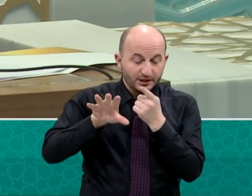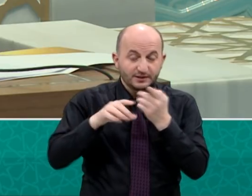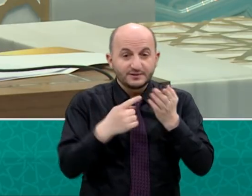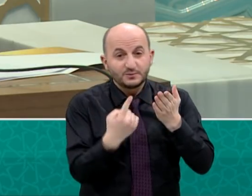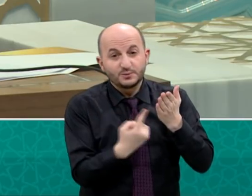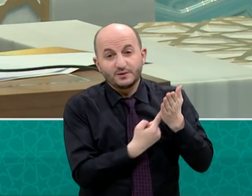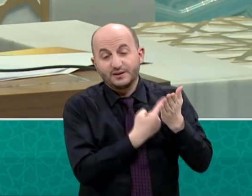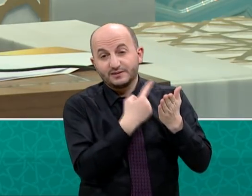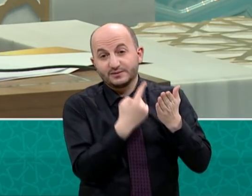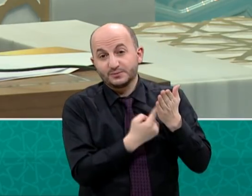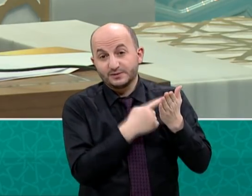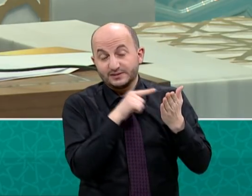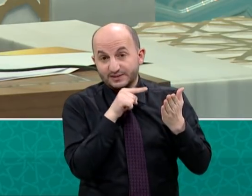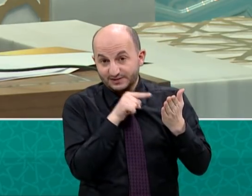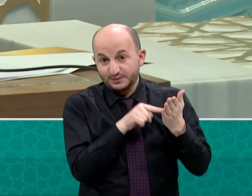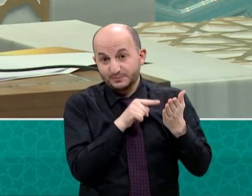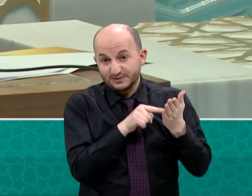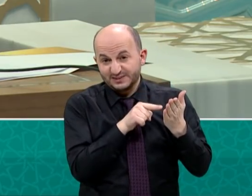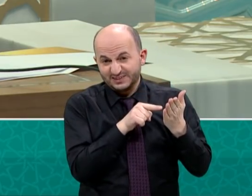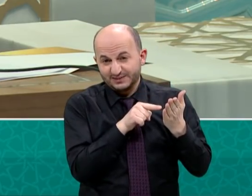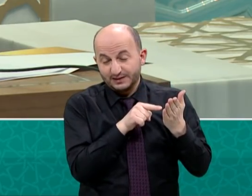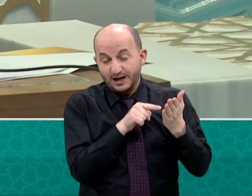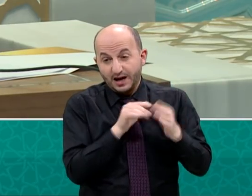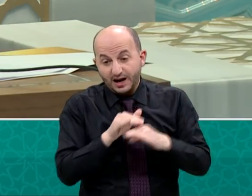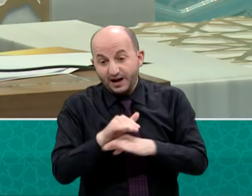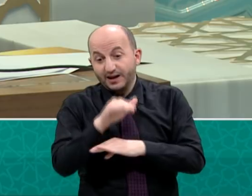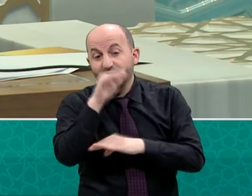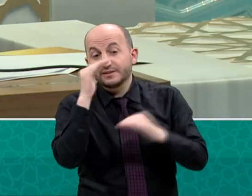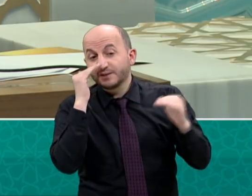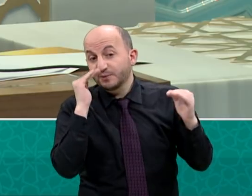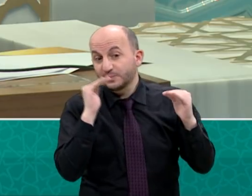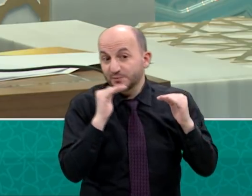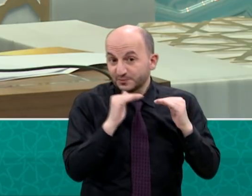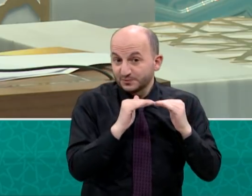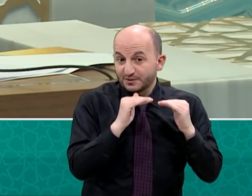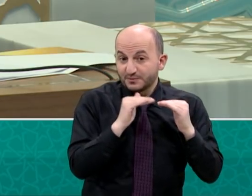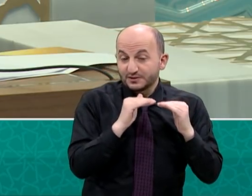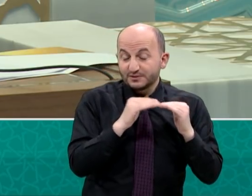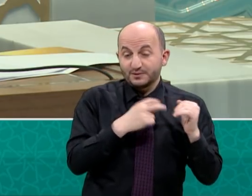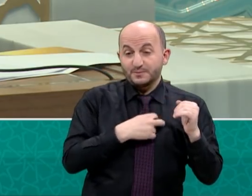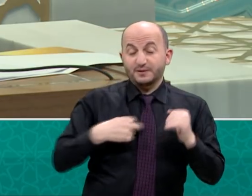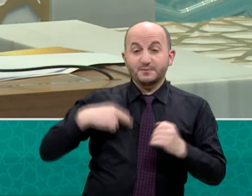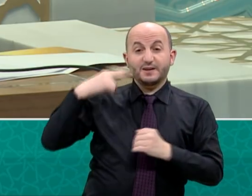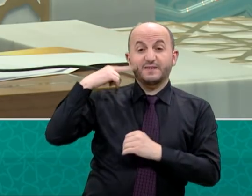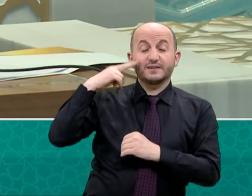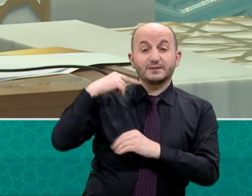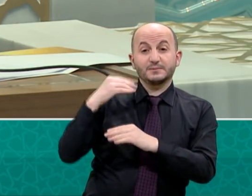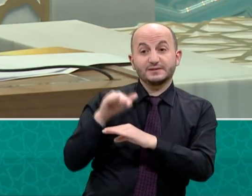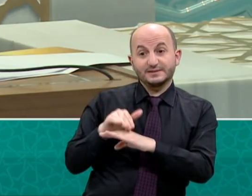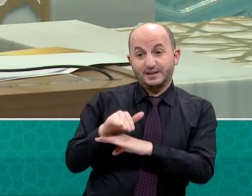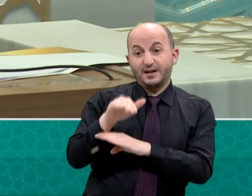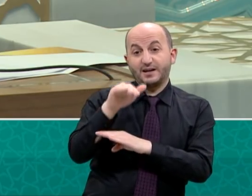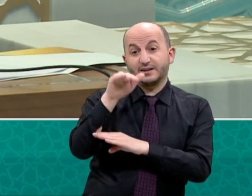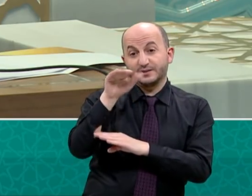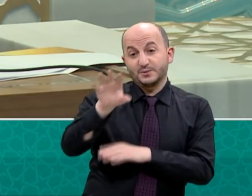Kur'an-ı Kerim ve Kur'an-ı Kerim'in bizzat hayata uygulanma şekli olan Resulullah sallallahu aleyhi ve